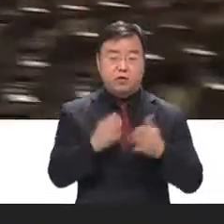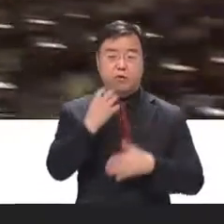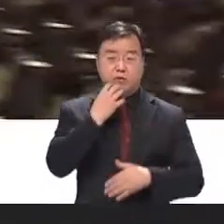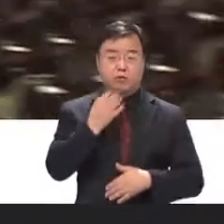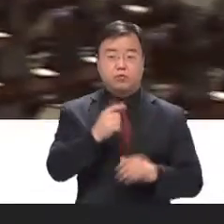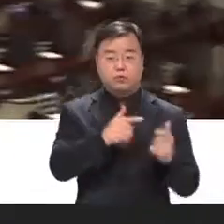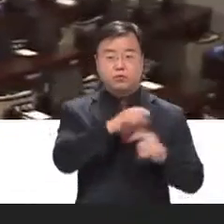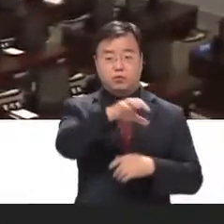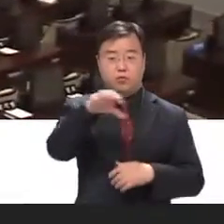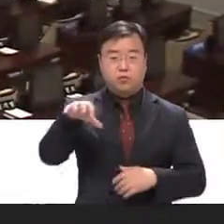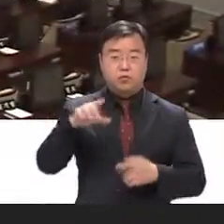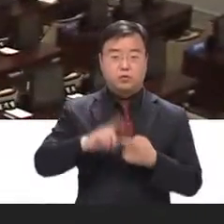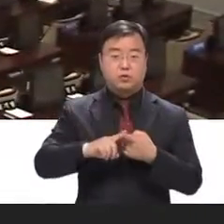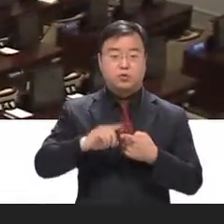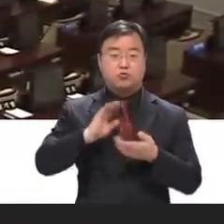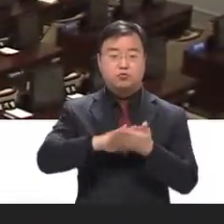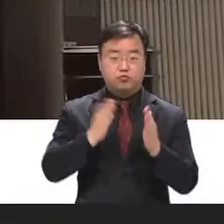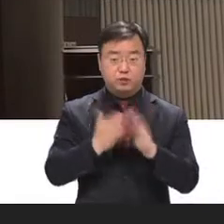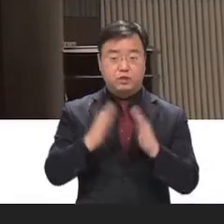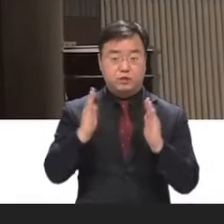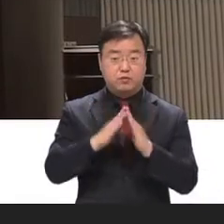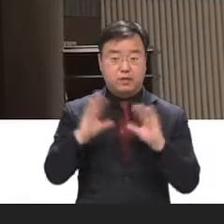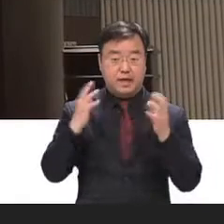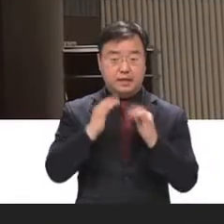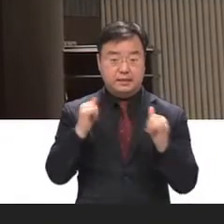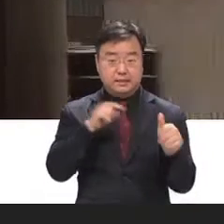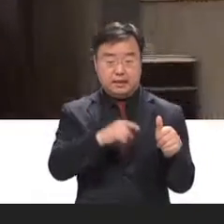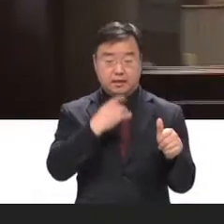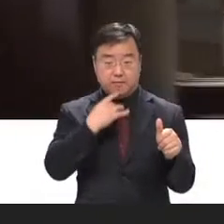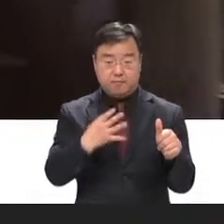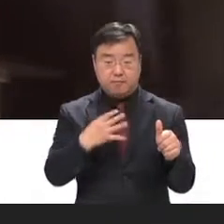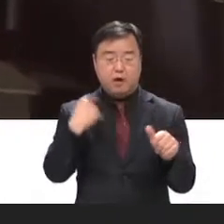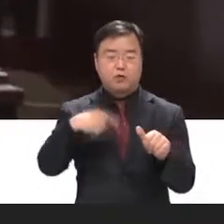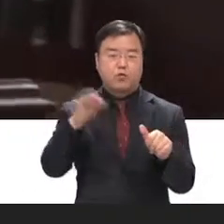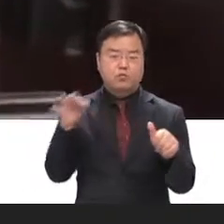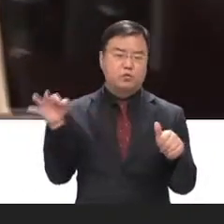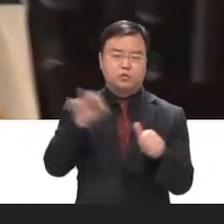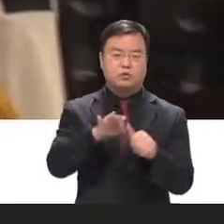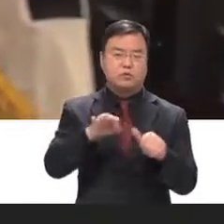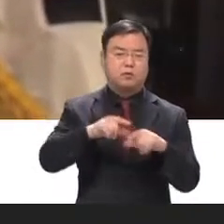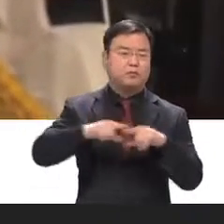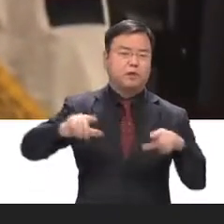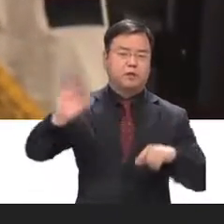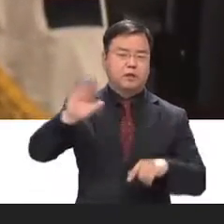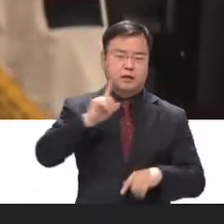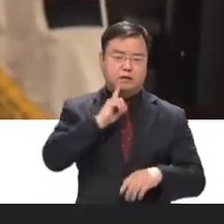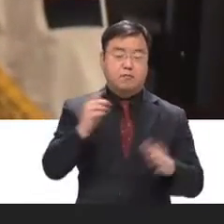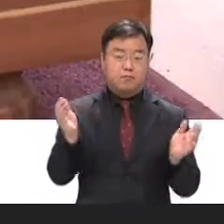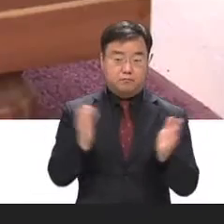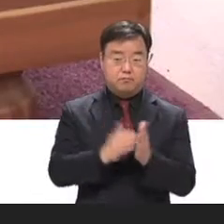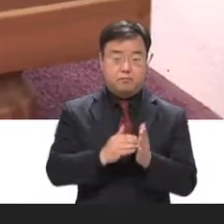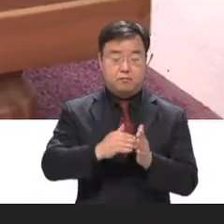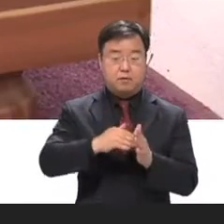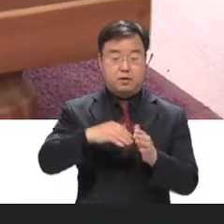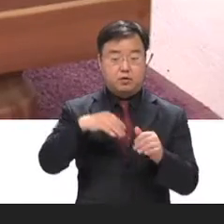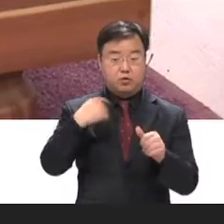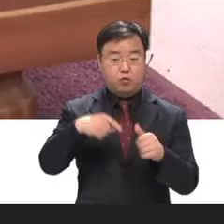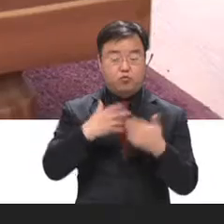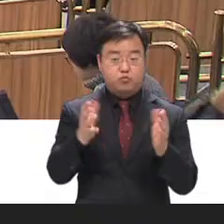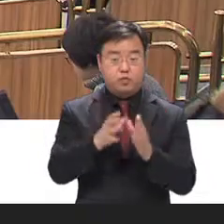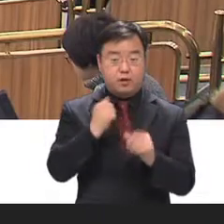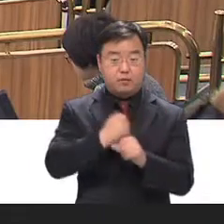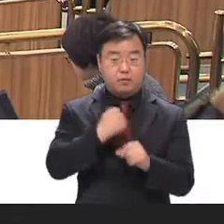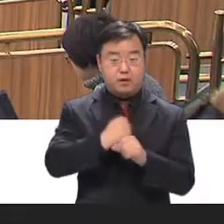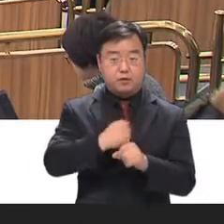에서 유치원 원아 에게만 보육비를 지원하는 것은 불공평하다 는 논리로 교육청이 편성한 유치원 예선을 전액 삭감